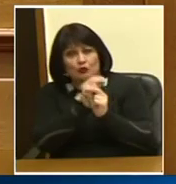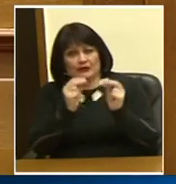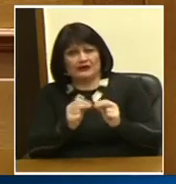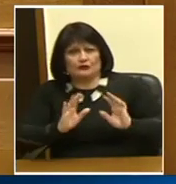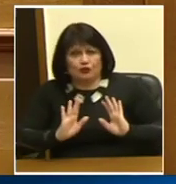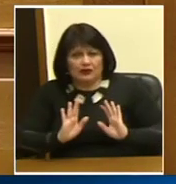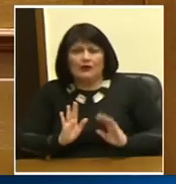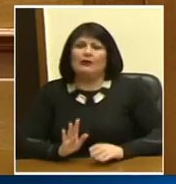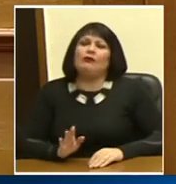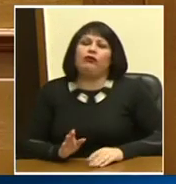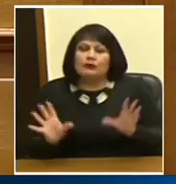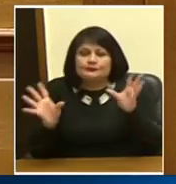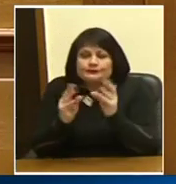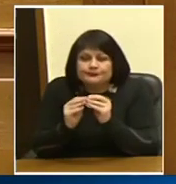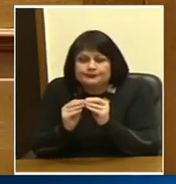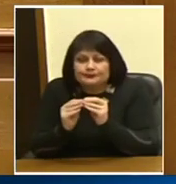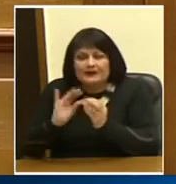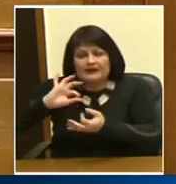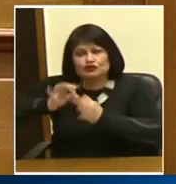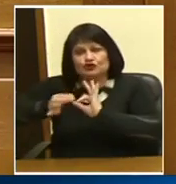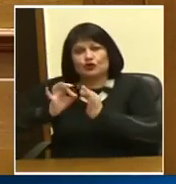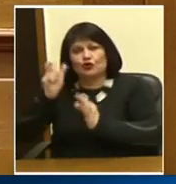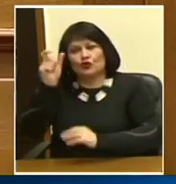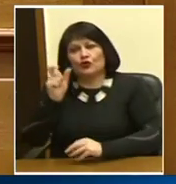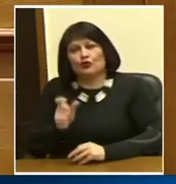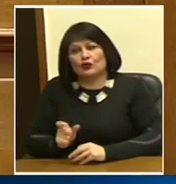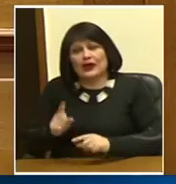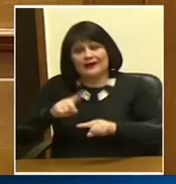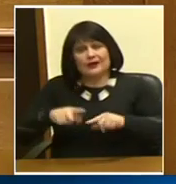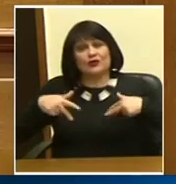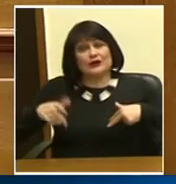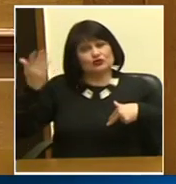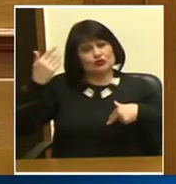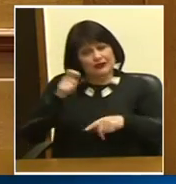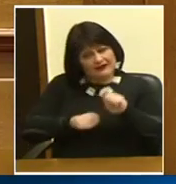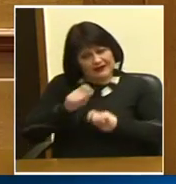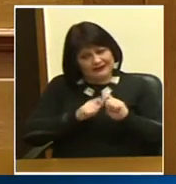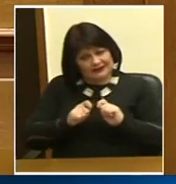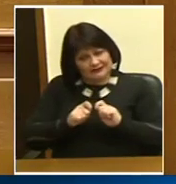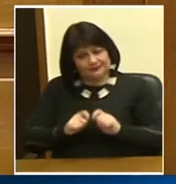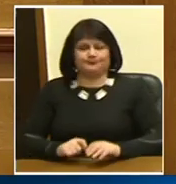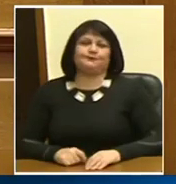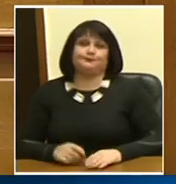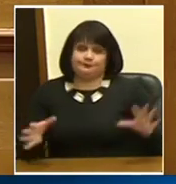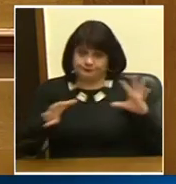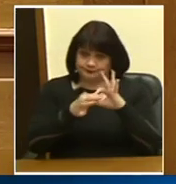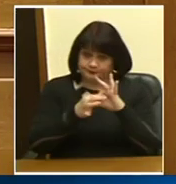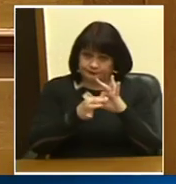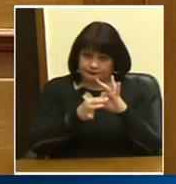ίδια την καταγωγή και τους ιστορικούς όρους διαμόρφωσης του ελληνικού κράτους. Και αναφέρομαι στις σχέσεις